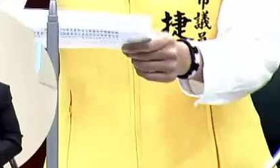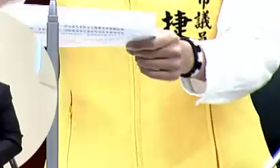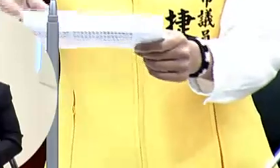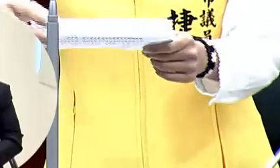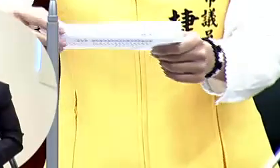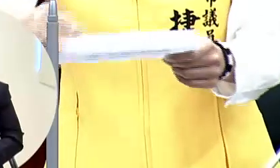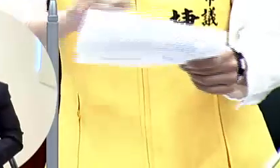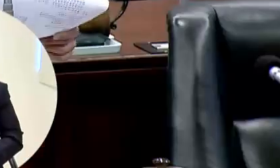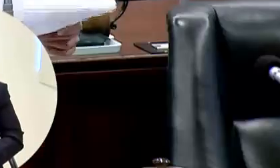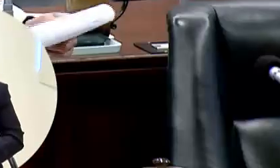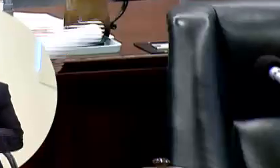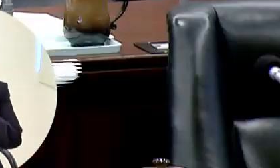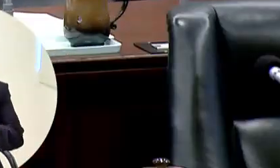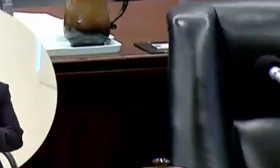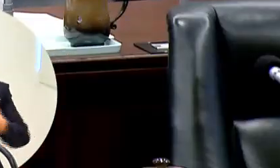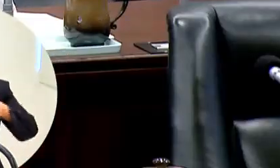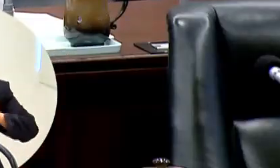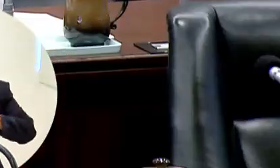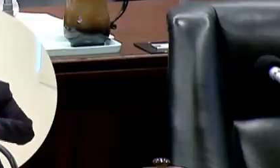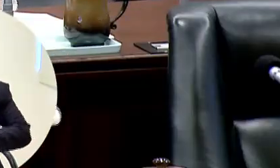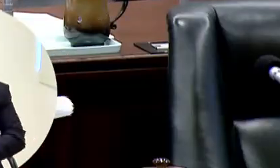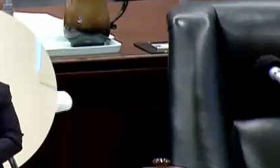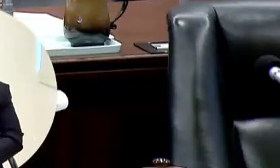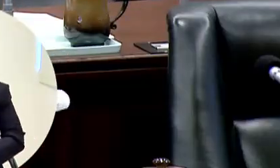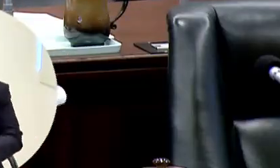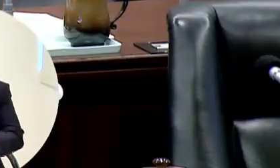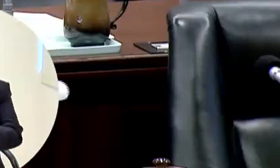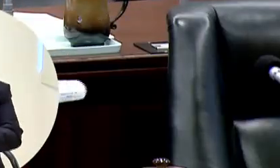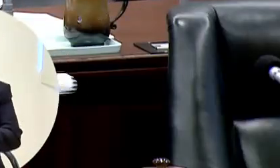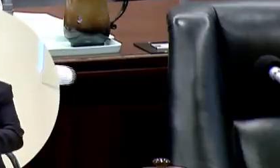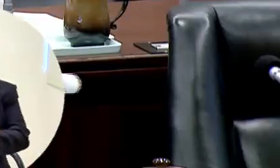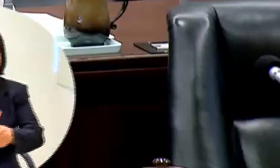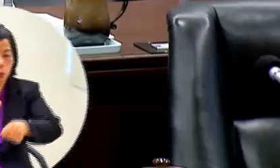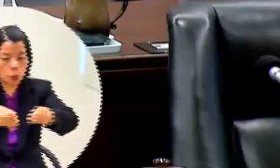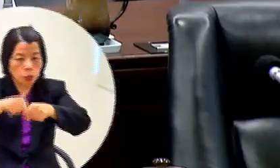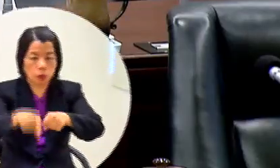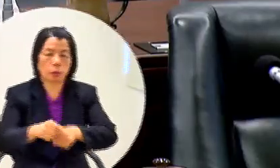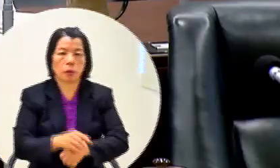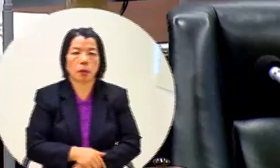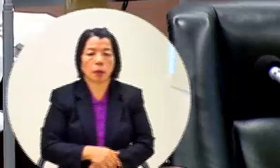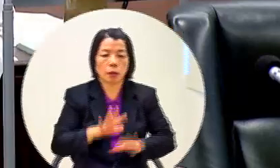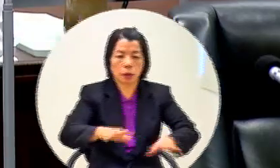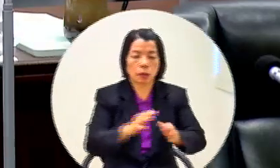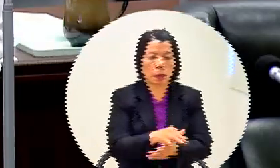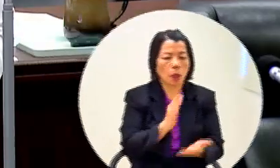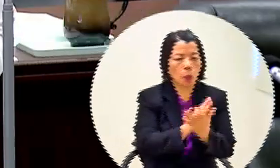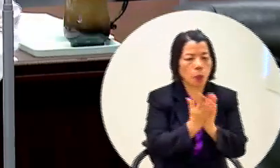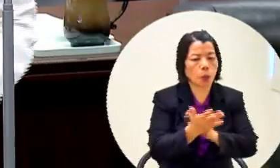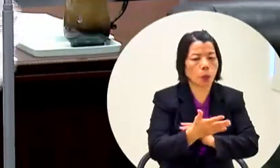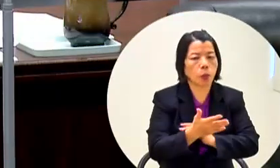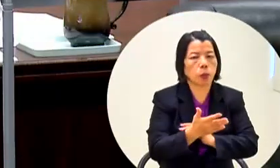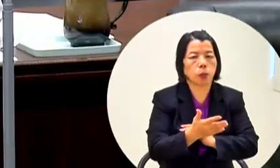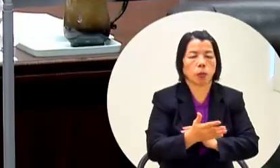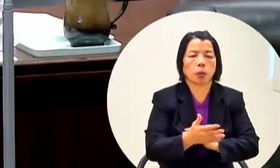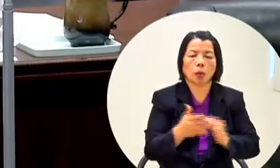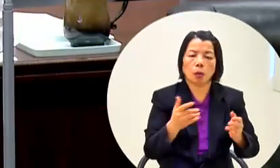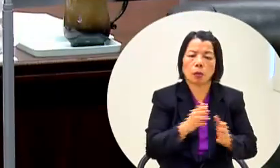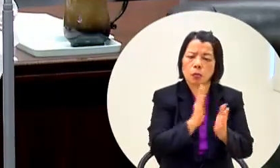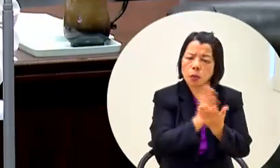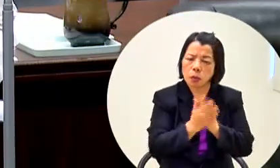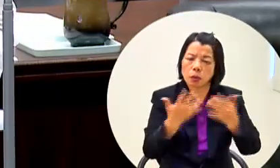等一下要针对这个问题回答。再来就是所谓纾困专线，刚刚其实于凯有提到现在有百百种，不知道市长知不知道总共有几